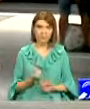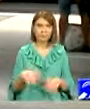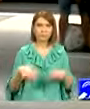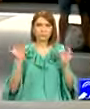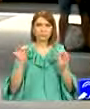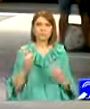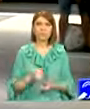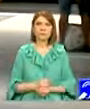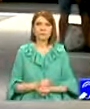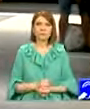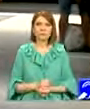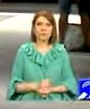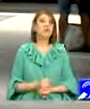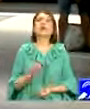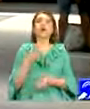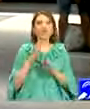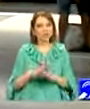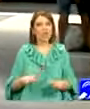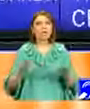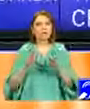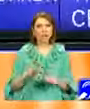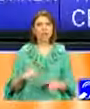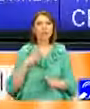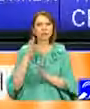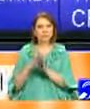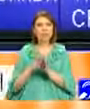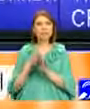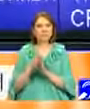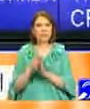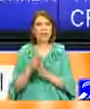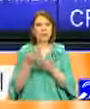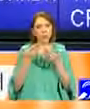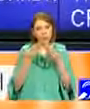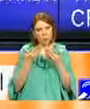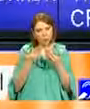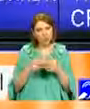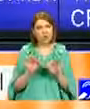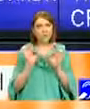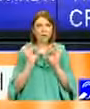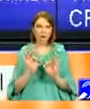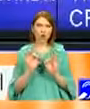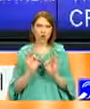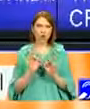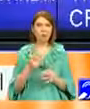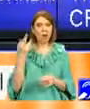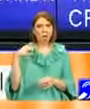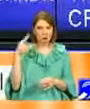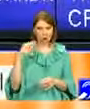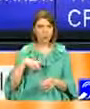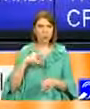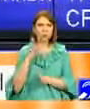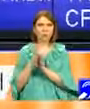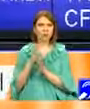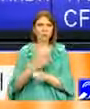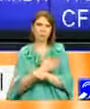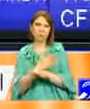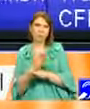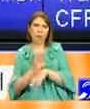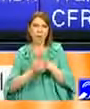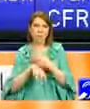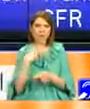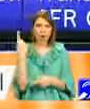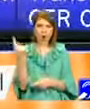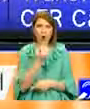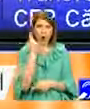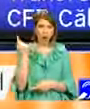Bună ziua, bun găsit tuturor. Încet, încet, traficul feroviar începe să revină la normal. În continuare sunt trenuri care au întârzieri de peste